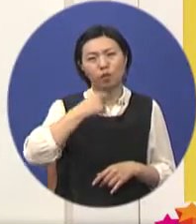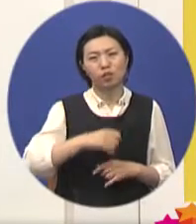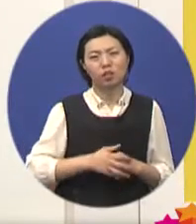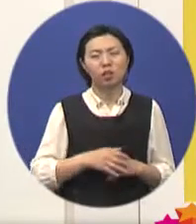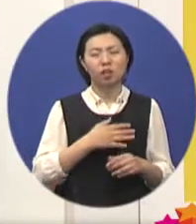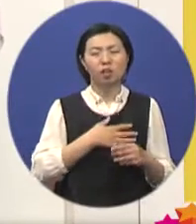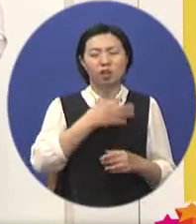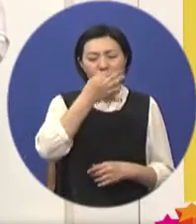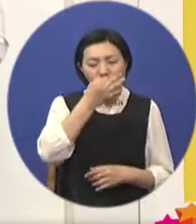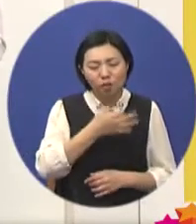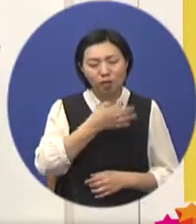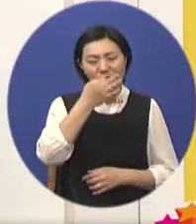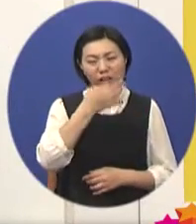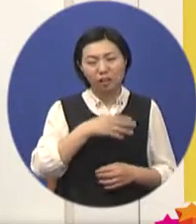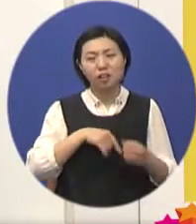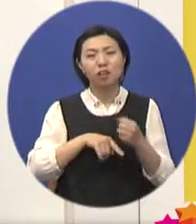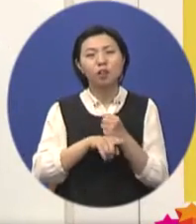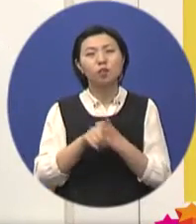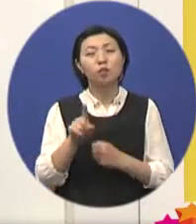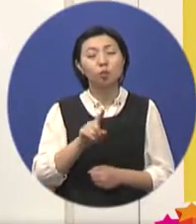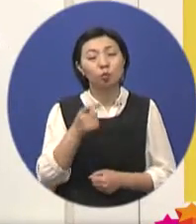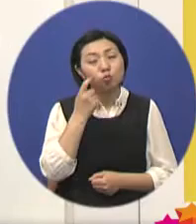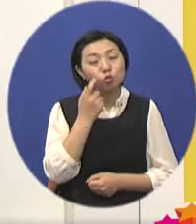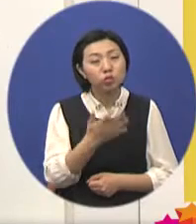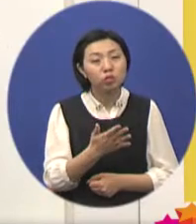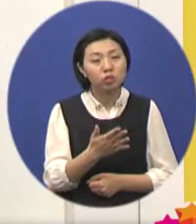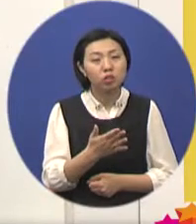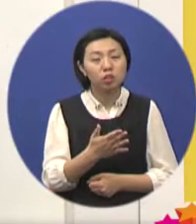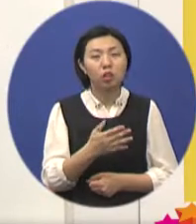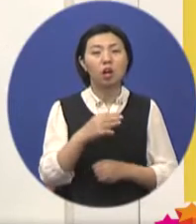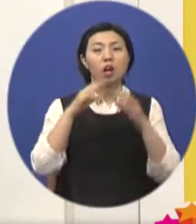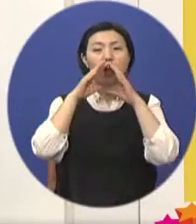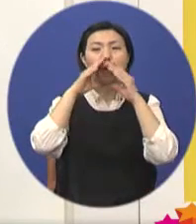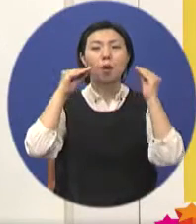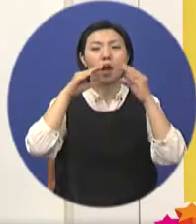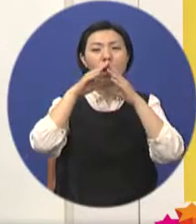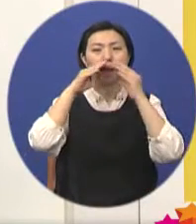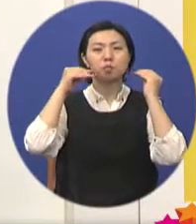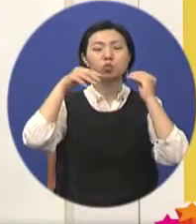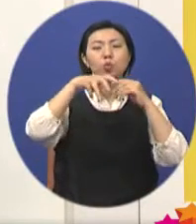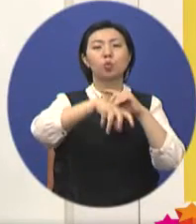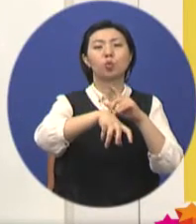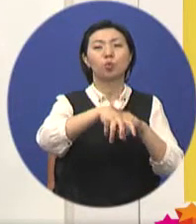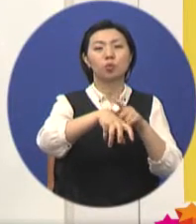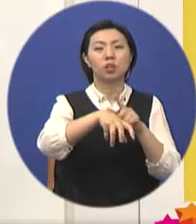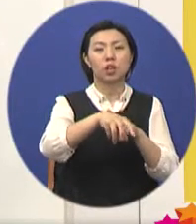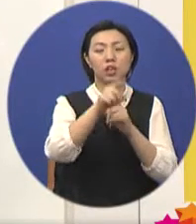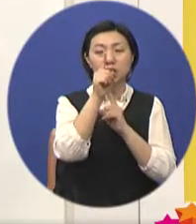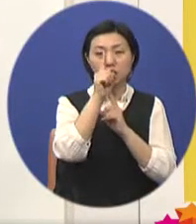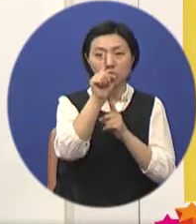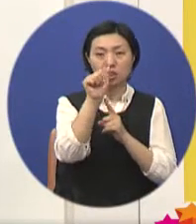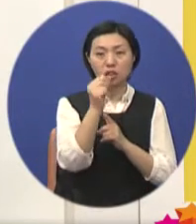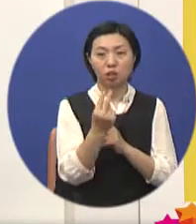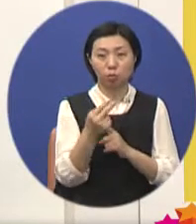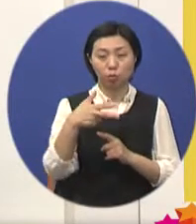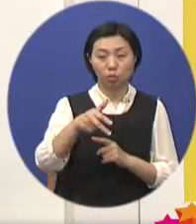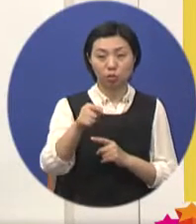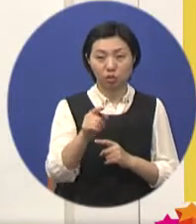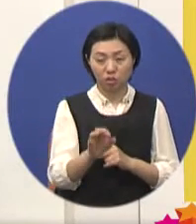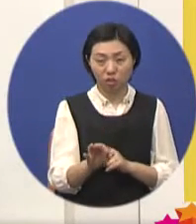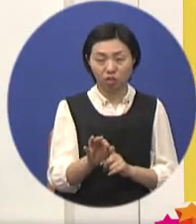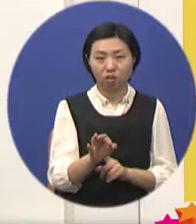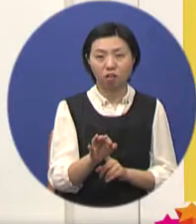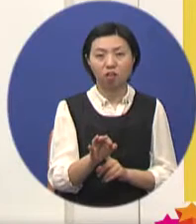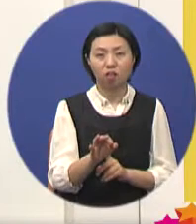숨이 차십니까? 상계역. 저기, 아니야, 저기, 저 네. 광화문에. 네. 예정님 시상업 가서. 네?